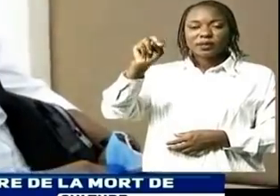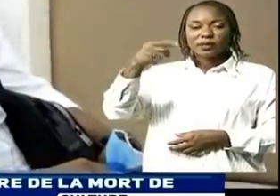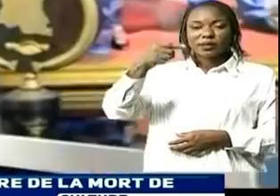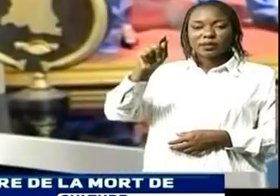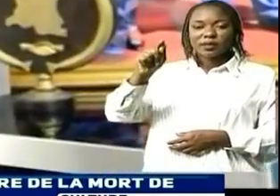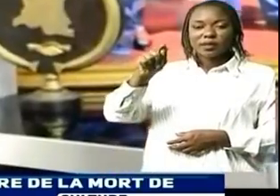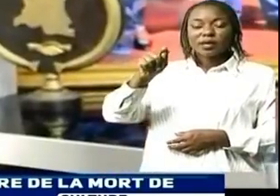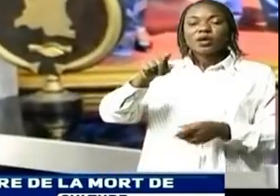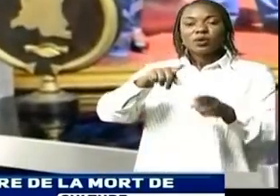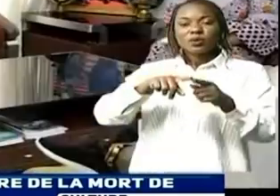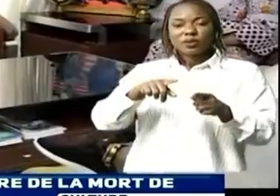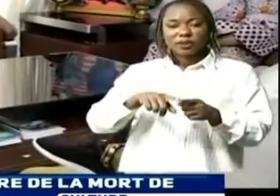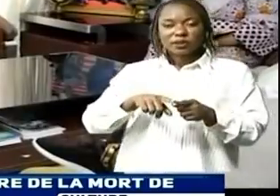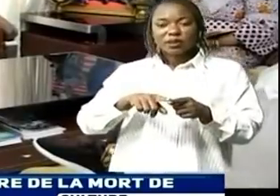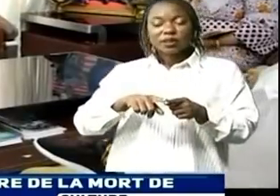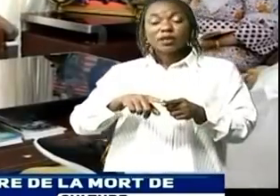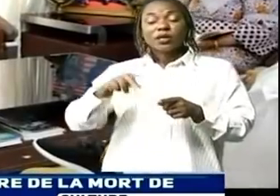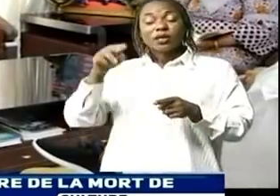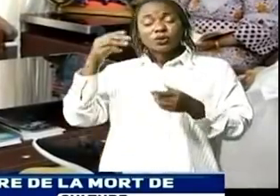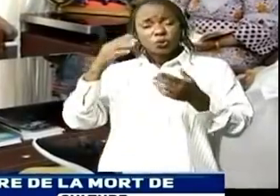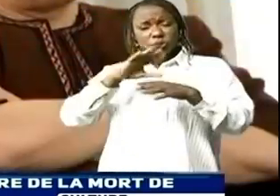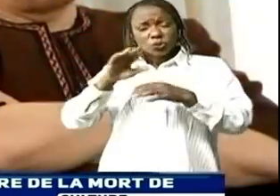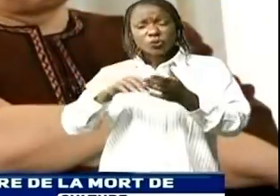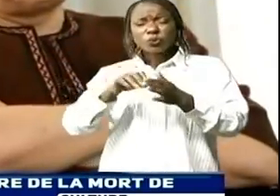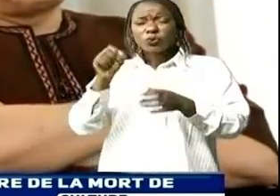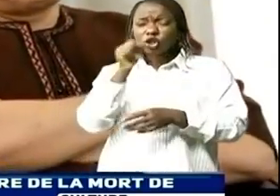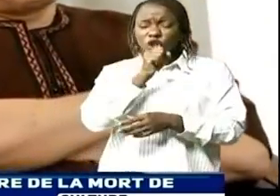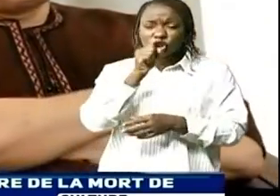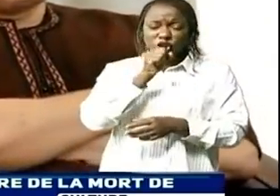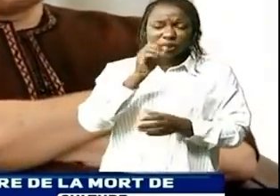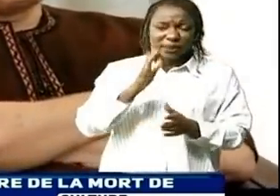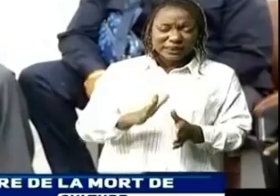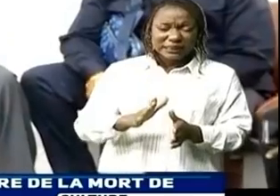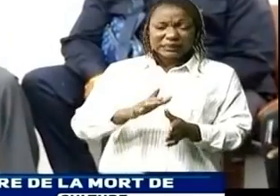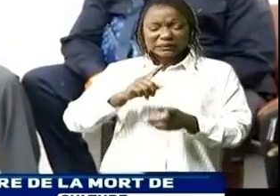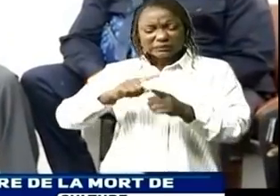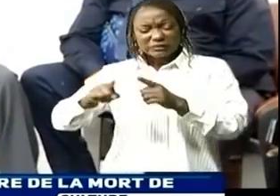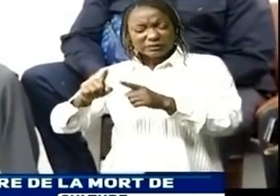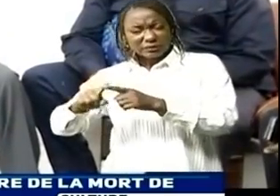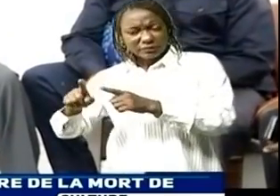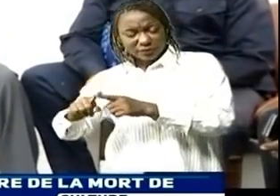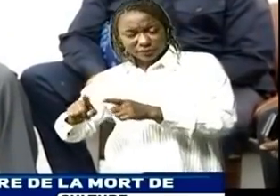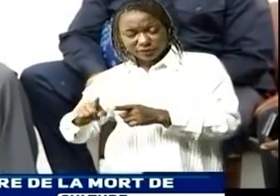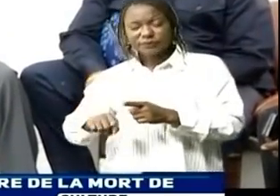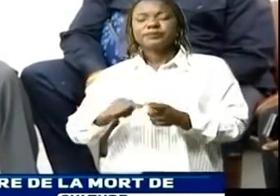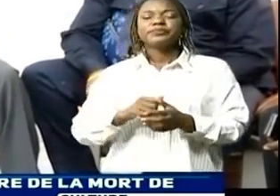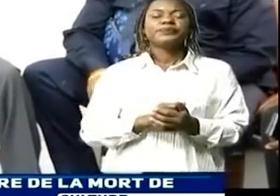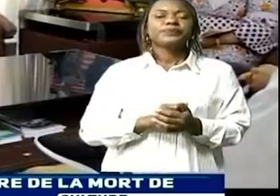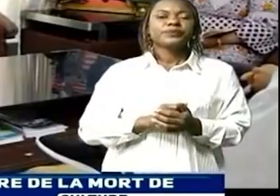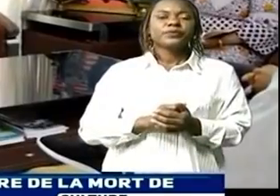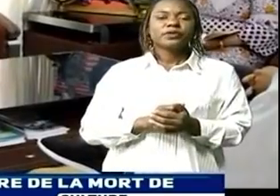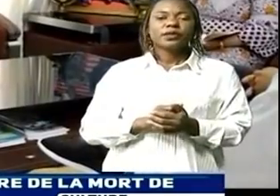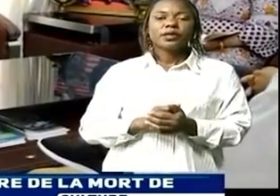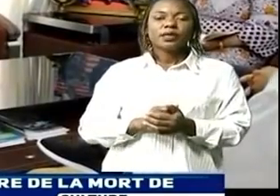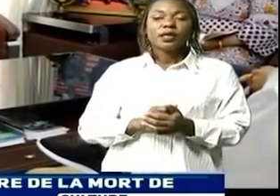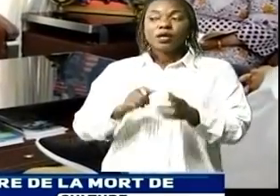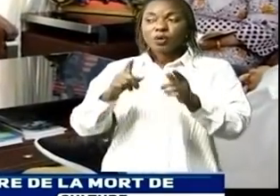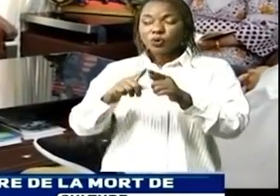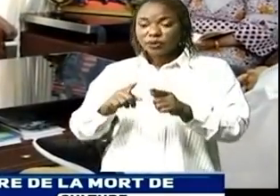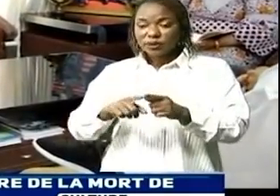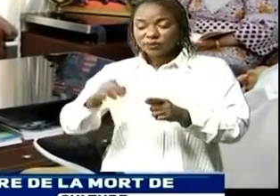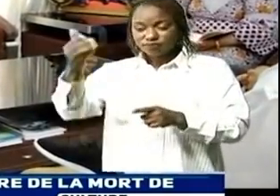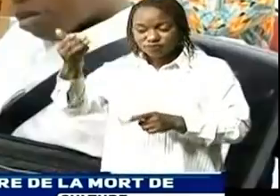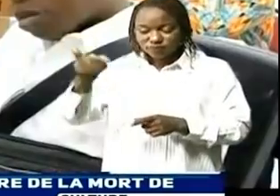Salif Keita, Papson, le producteur Teddy Riley, Samba Bashley, PDG d'Africa Development Solution, ainsi que